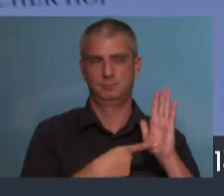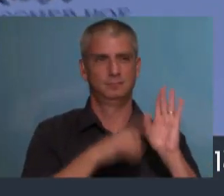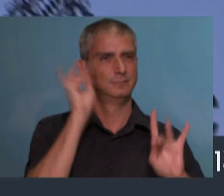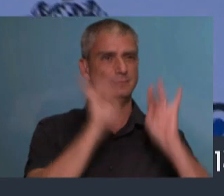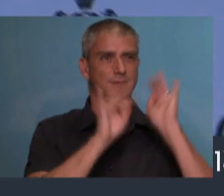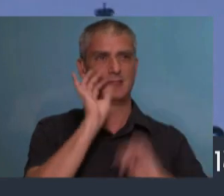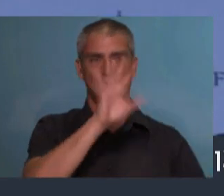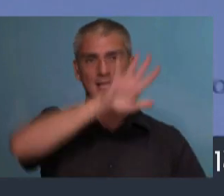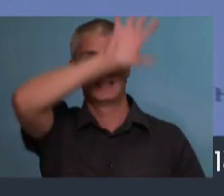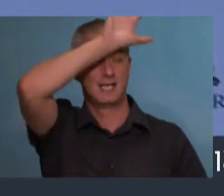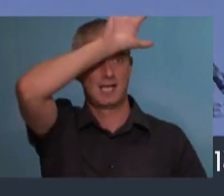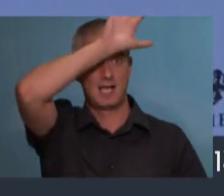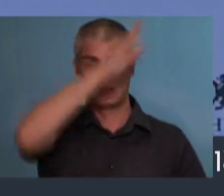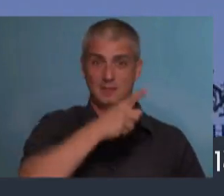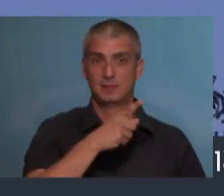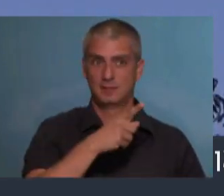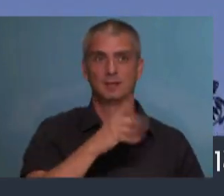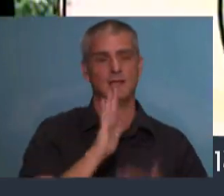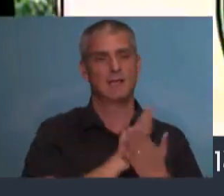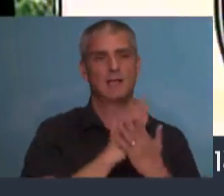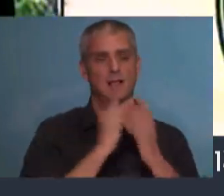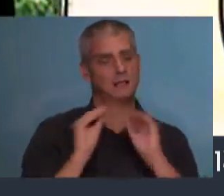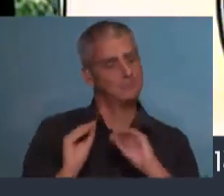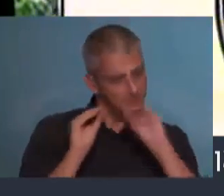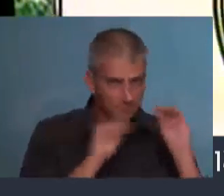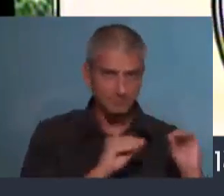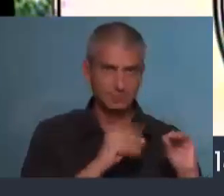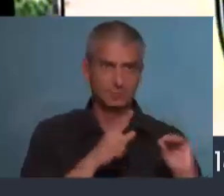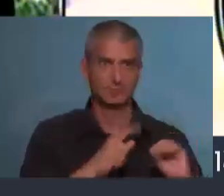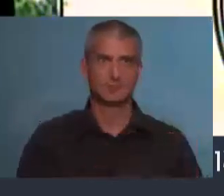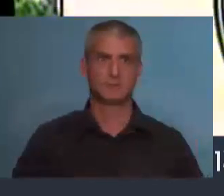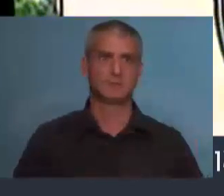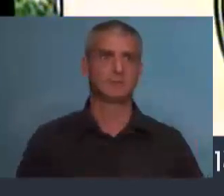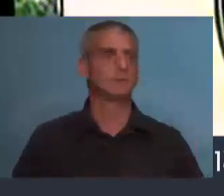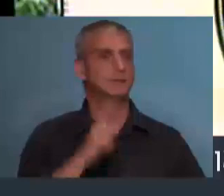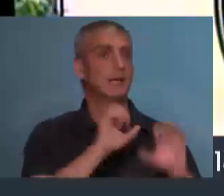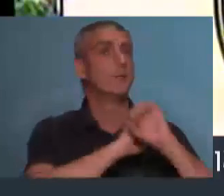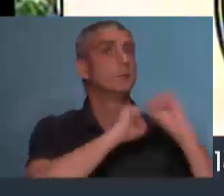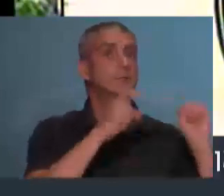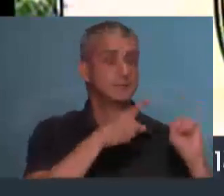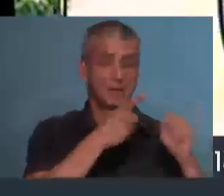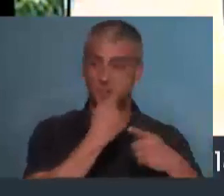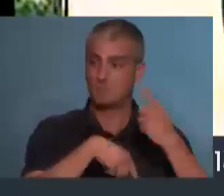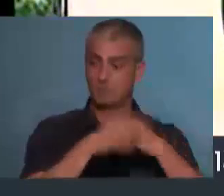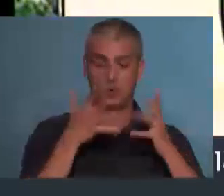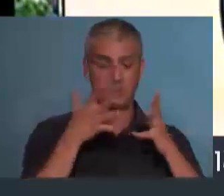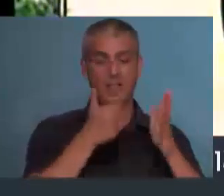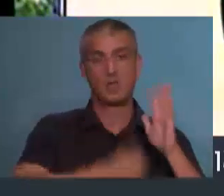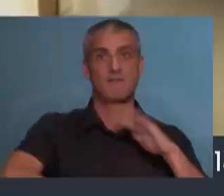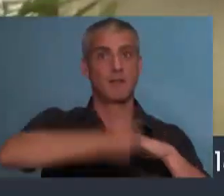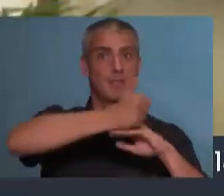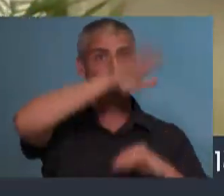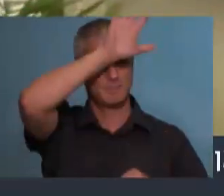בשנים האחרונות נגד איראן, החליט לעבור צעד. This is a bomb. במקום לתקוף את המנהיגים